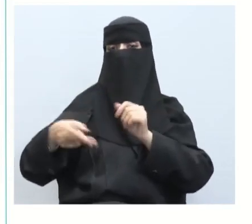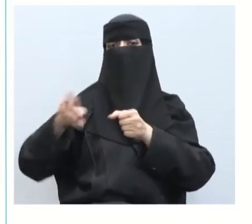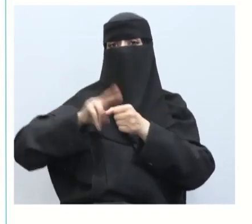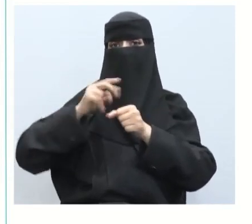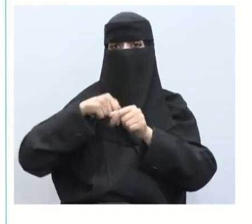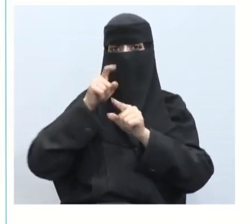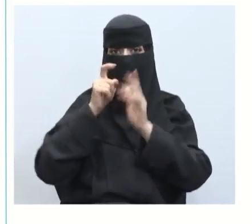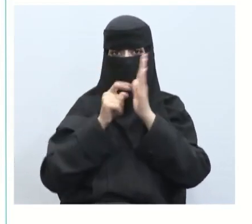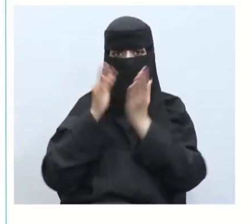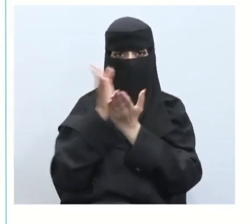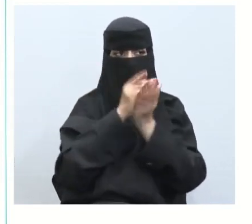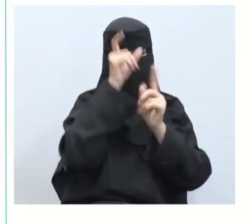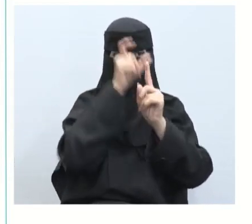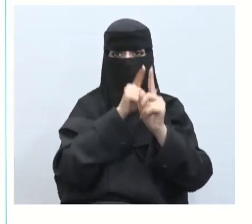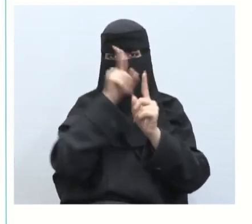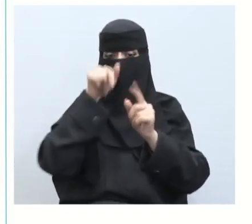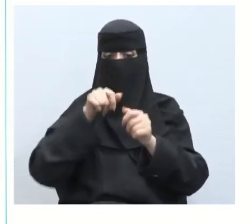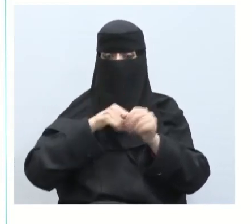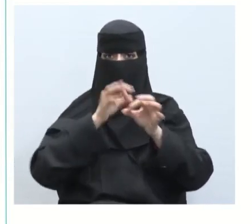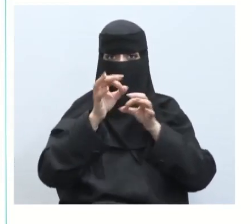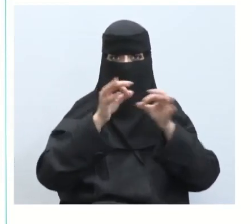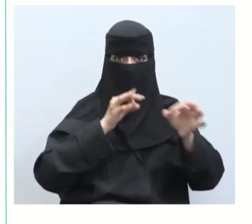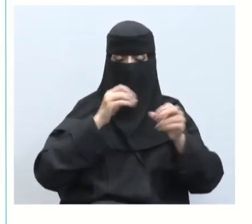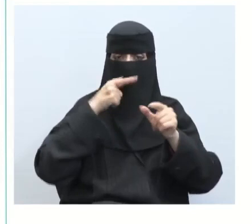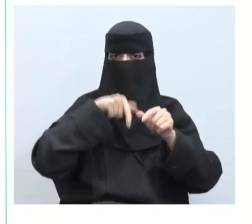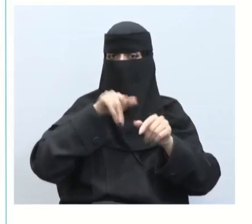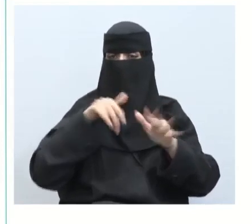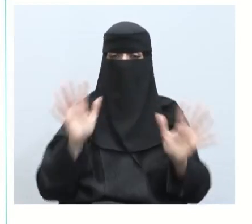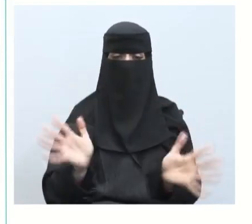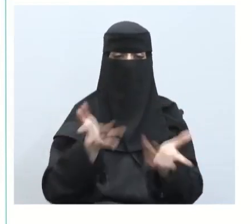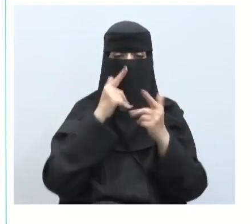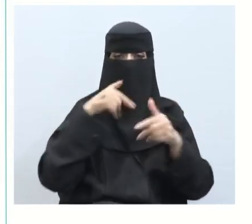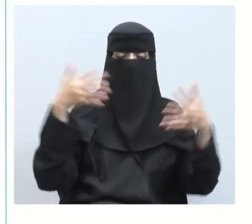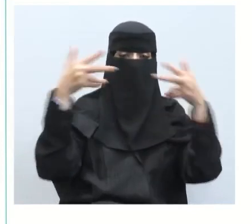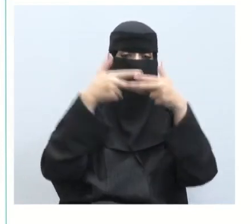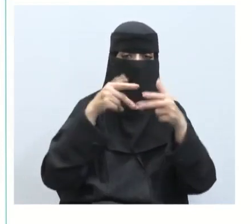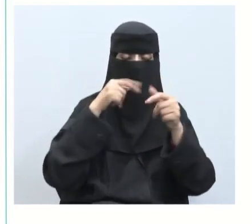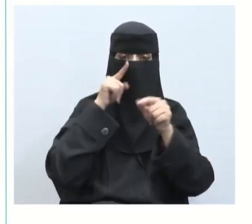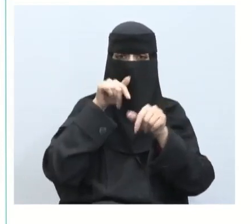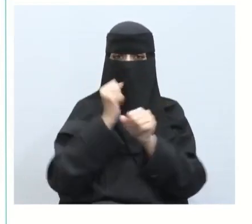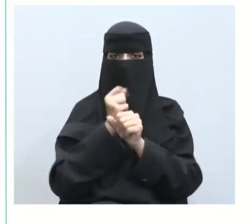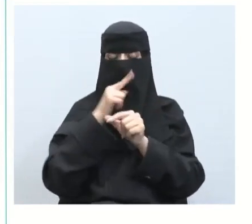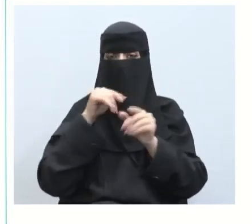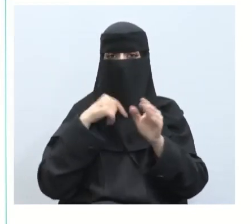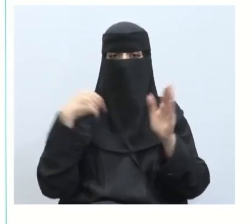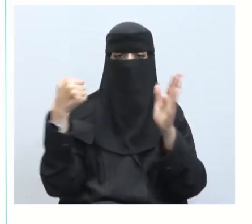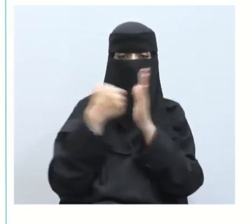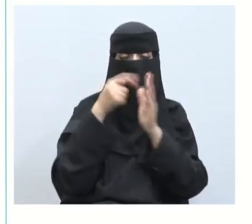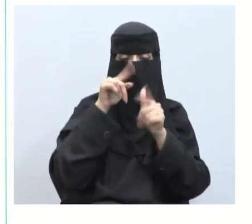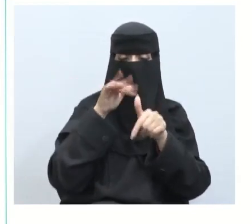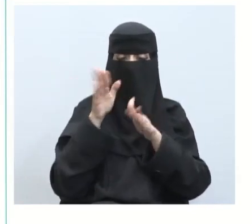ويوجهون الموظفين الى هذا الخطا وبالتالي ينسقون لكي لا يحدث عشوائيه وازدواجيه في العمل او تصادم في